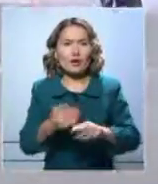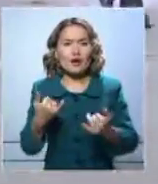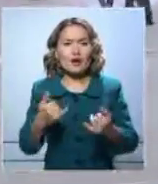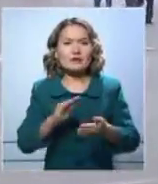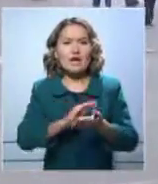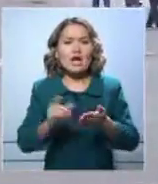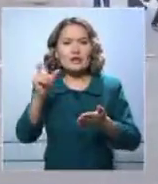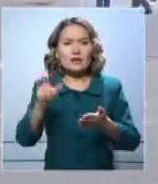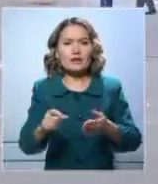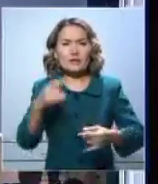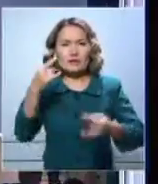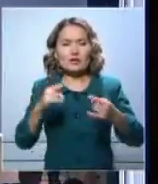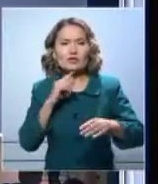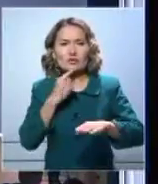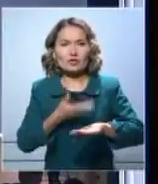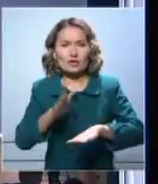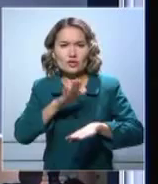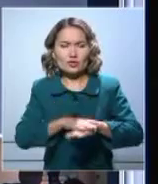көпірне өткенмен теңдеді.